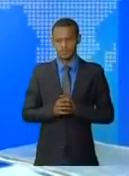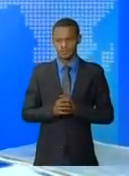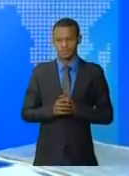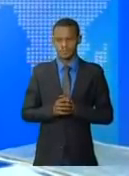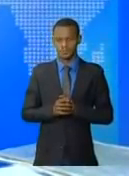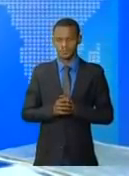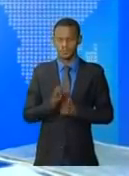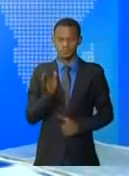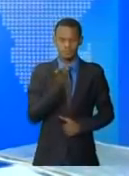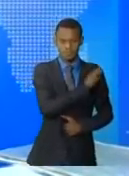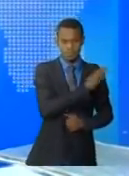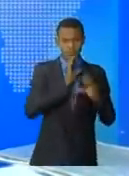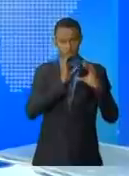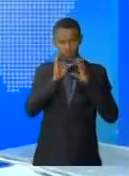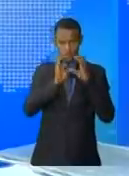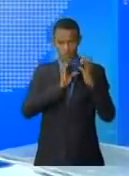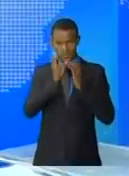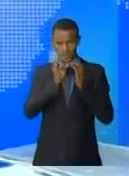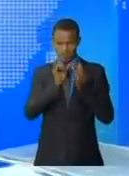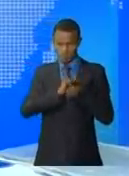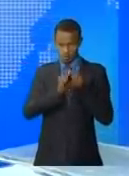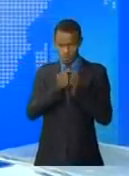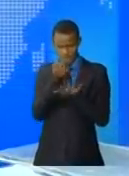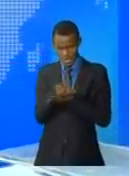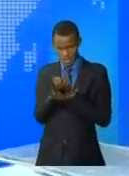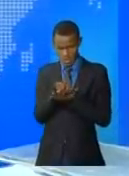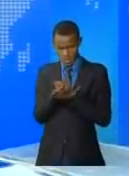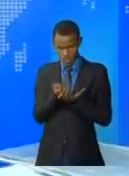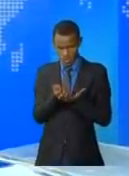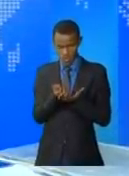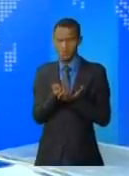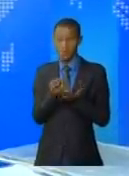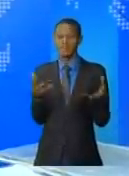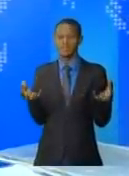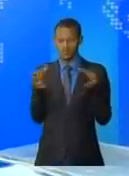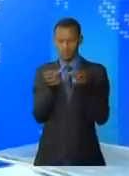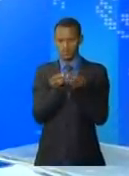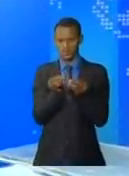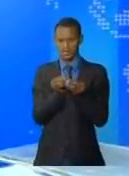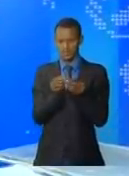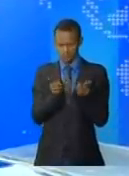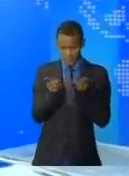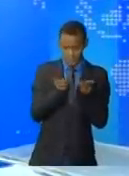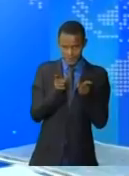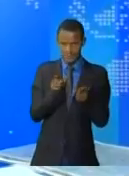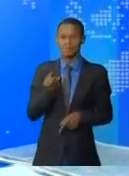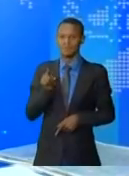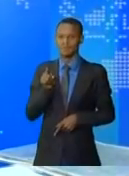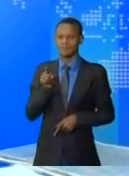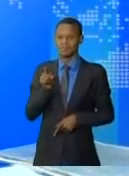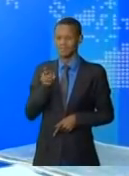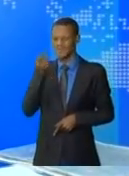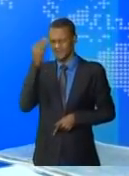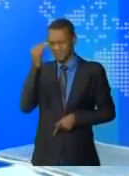Le comité de conjoncture économique a tenu sa réunion hebdomadaire sous la direction du Premier ministre Ilunga Ilukamba.